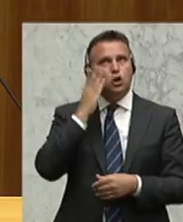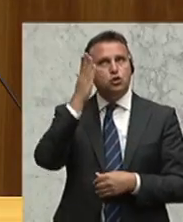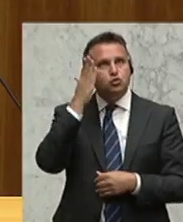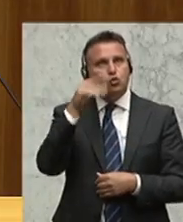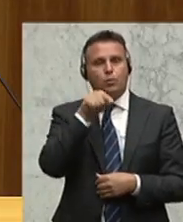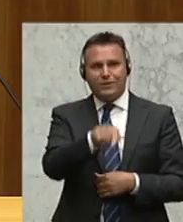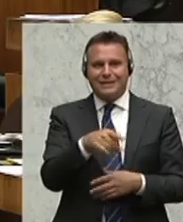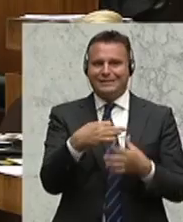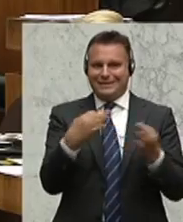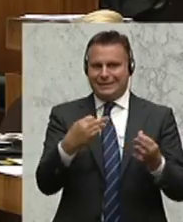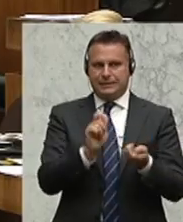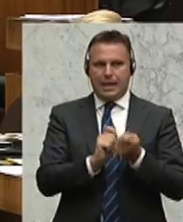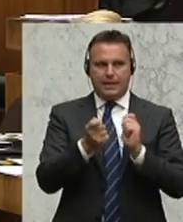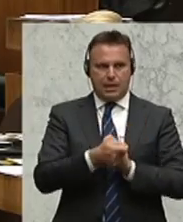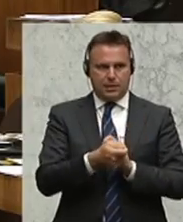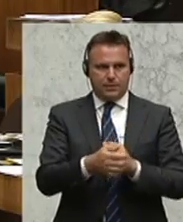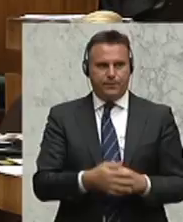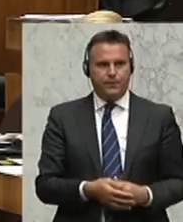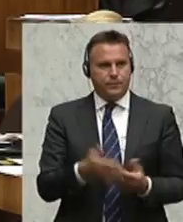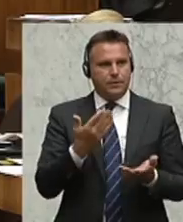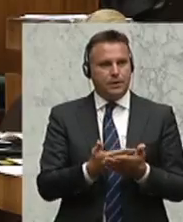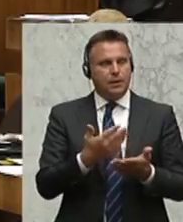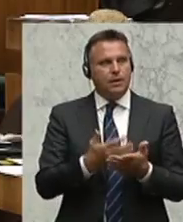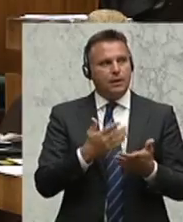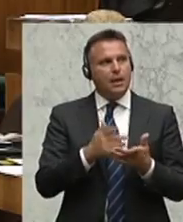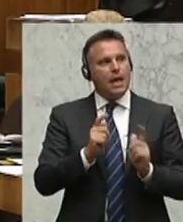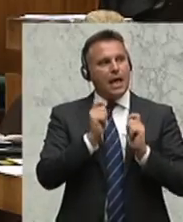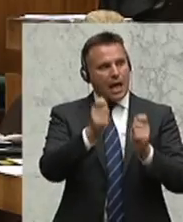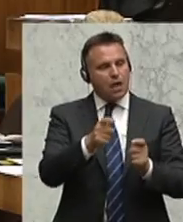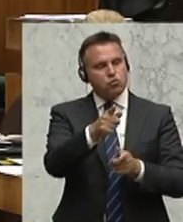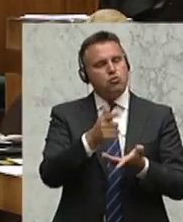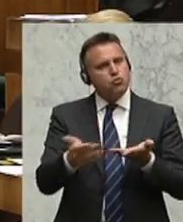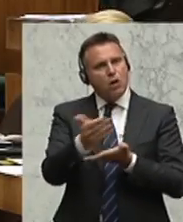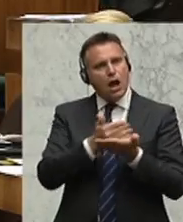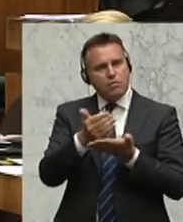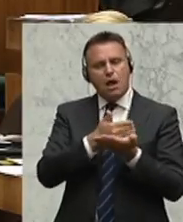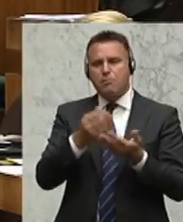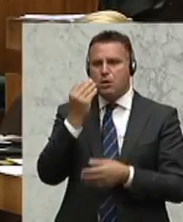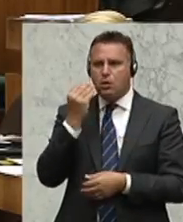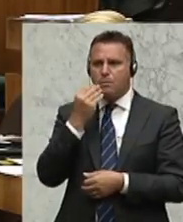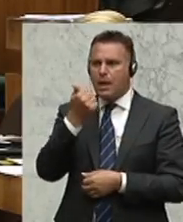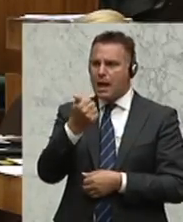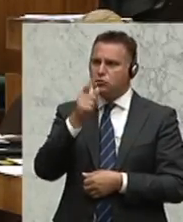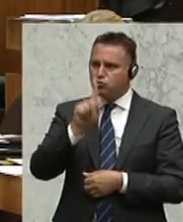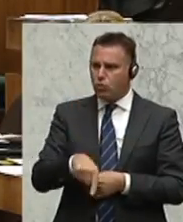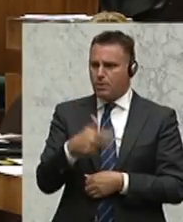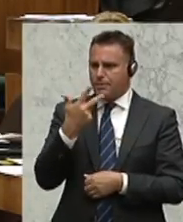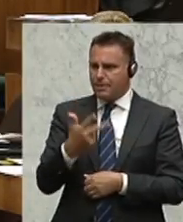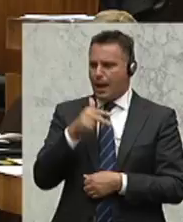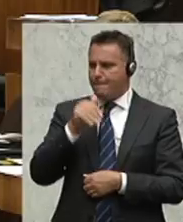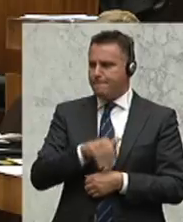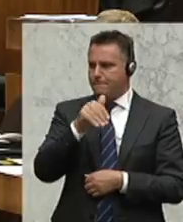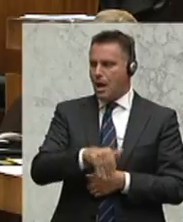nichts verändern. Seitens des Antragstellers wird auf Einnahmen in der Höhe von 1,3 Millionen